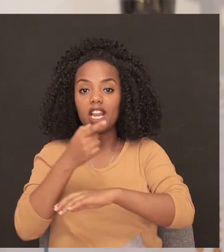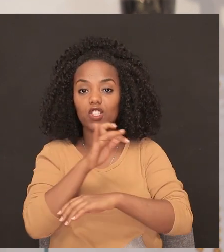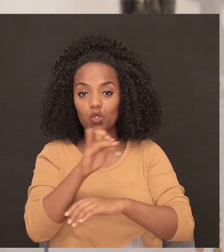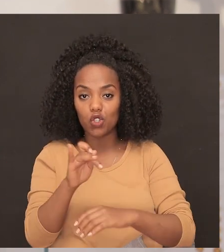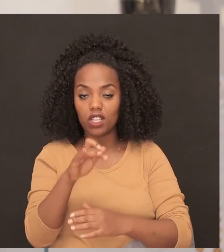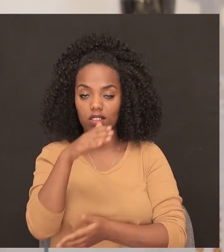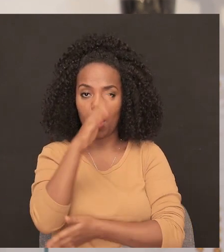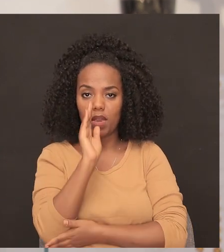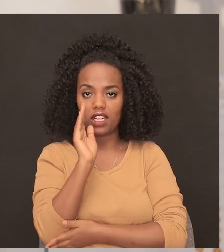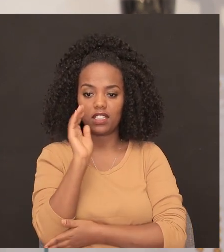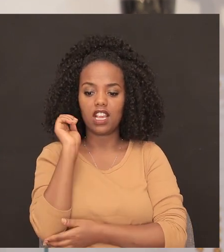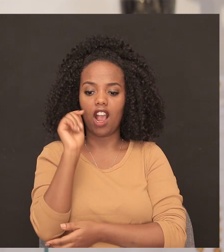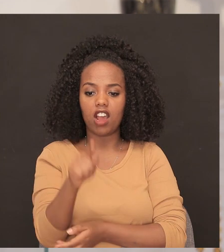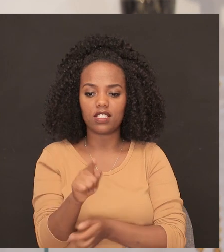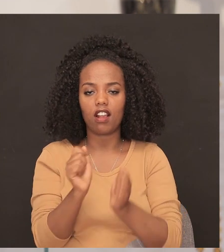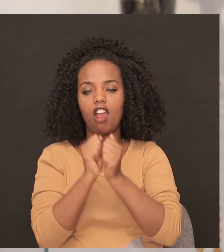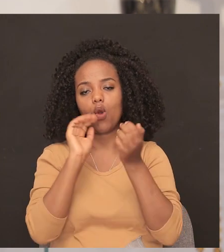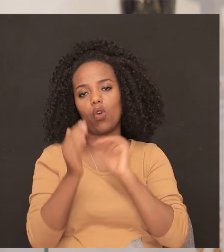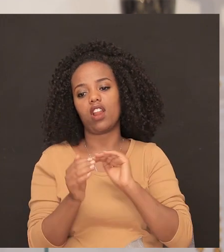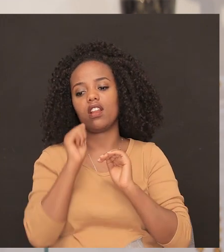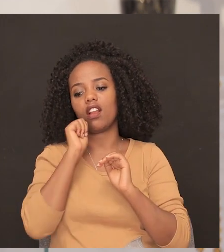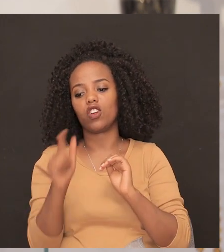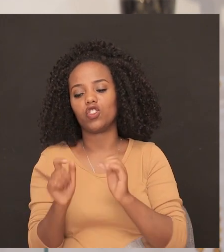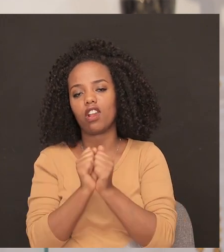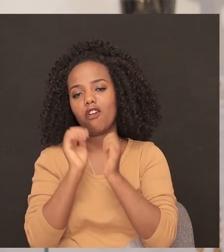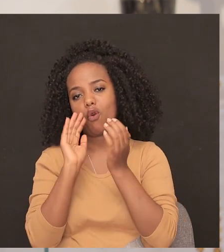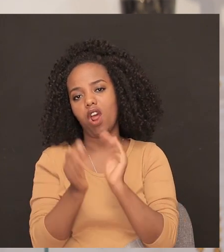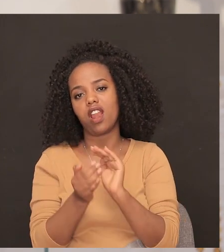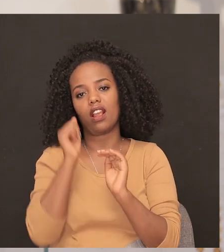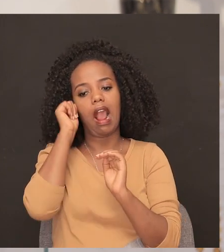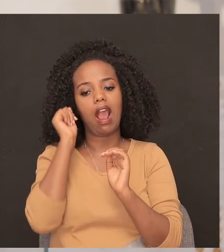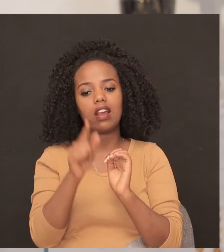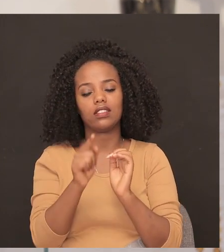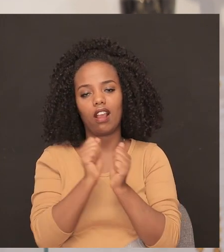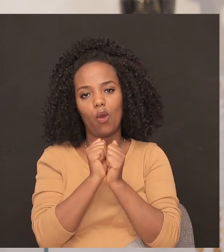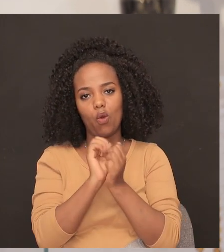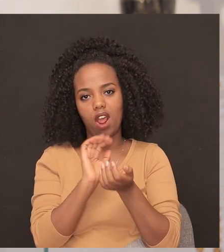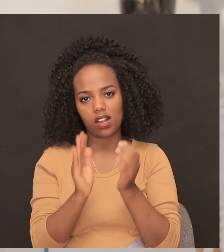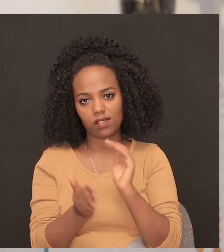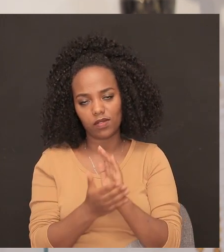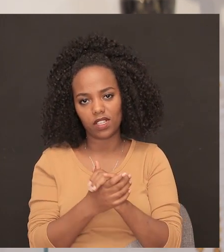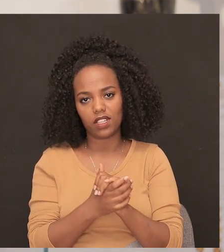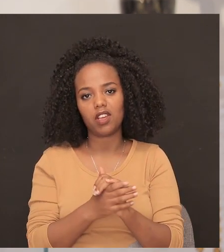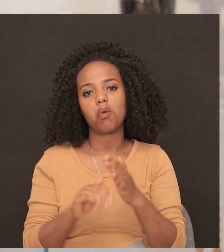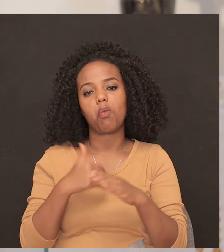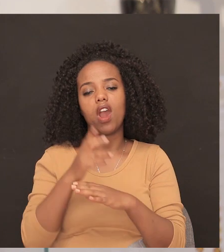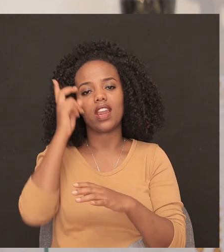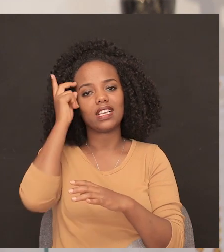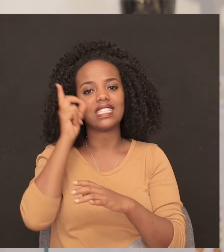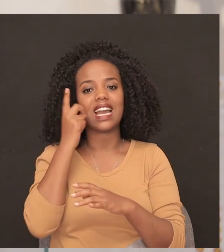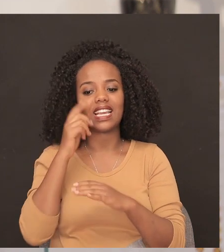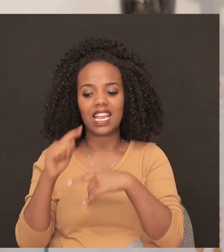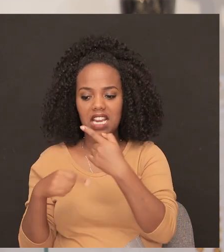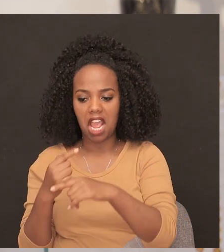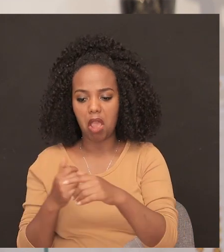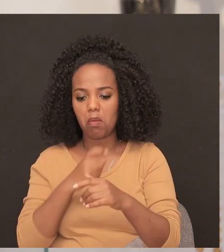እግዚአብሔር ከአንተ ጋር ይሆናል ከአንቺ ጋር ይሆናል። ከዛ ይስሐቅ ሄደ አልፎ ወደ ምድረ በዳ ሄደ።